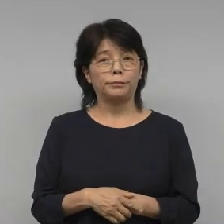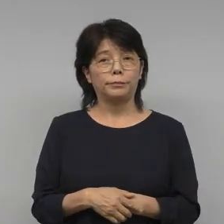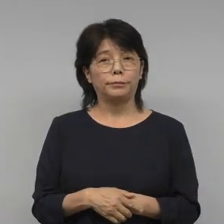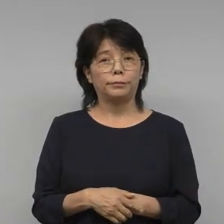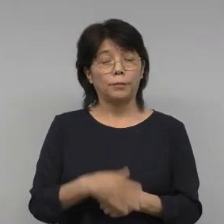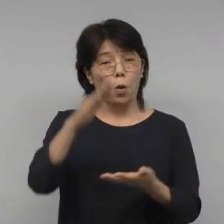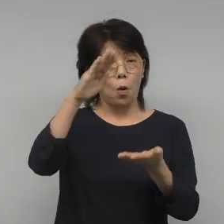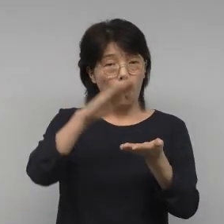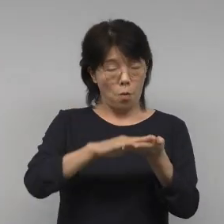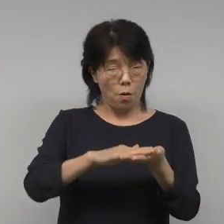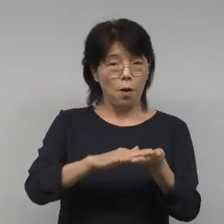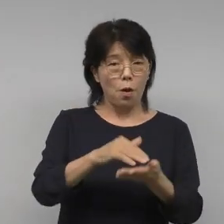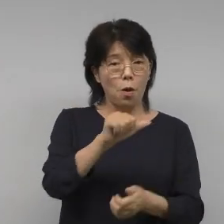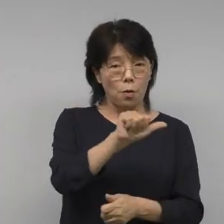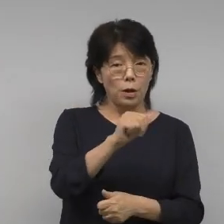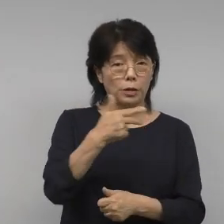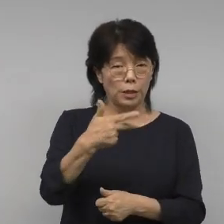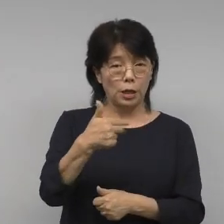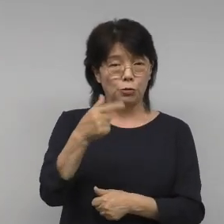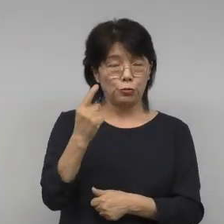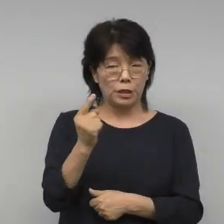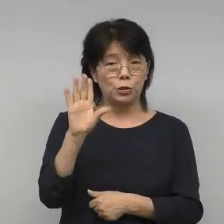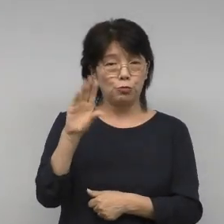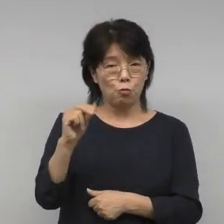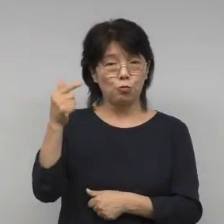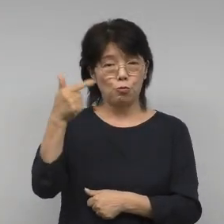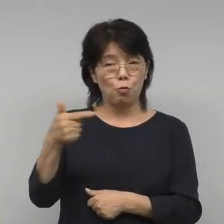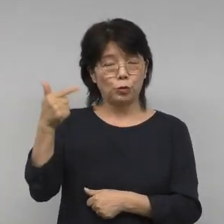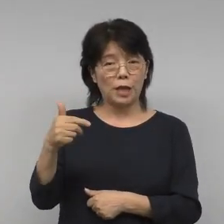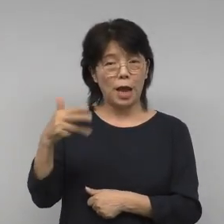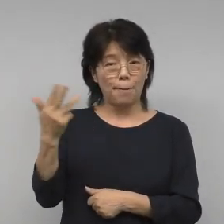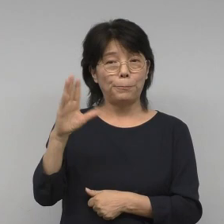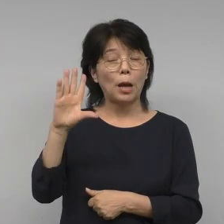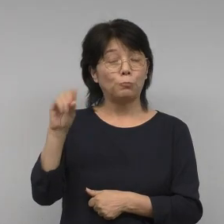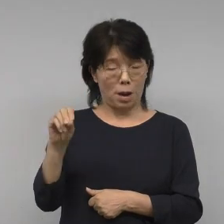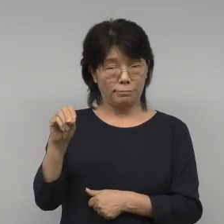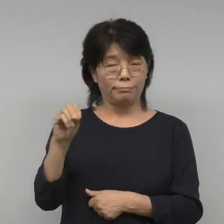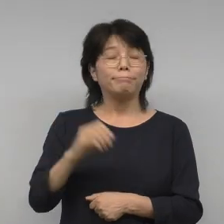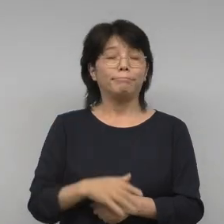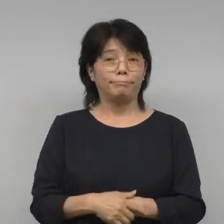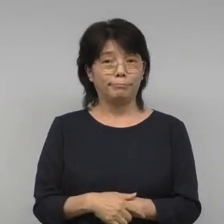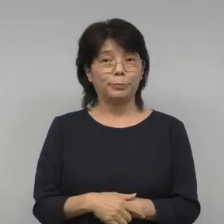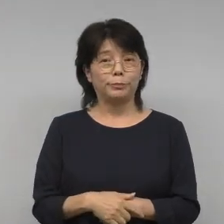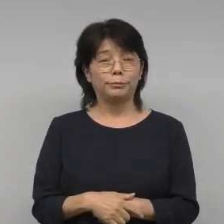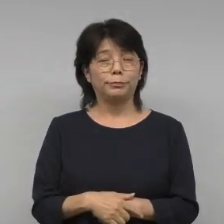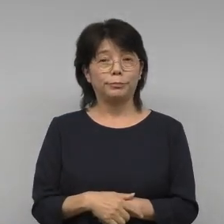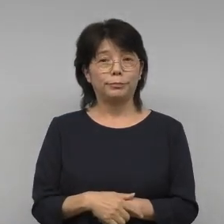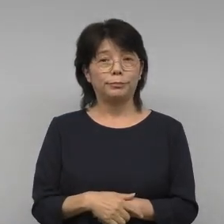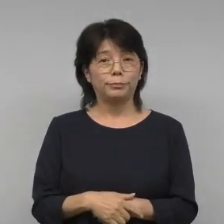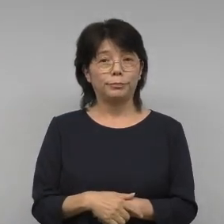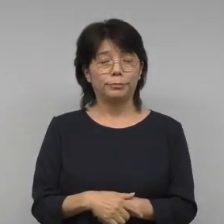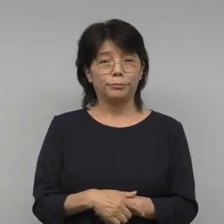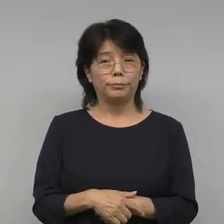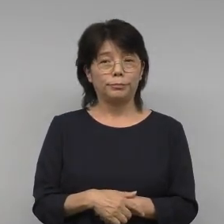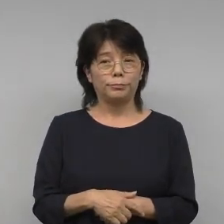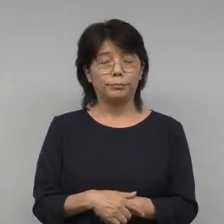補正後の予算額は571億6800万というふうなことになります。